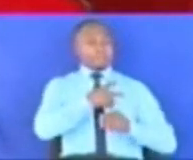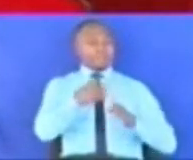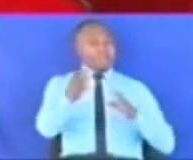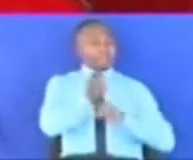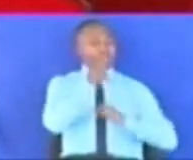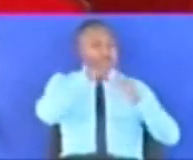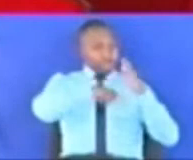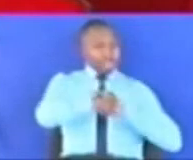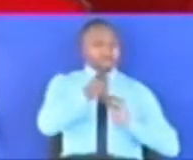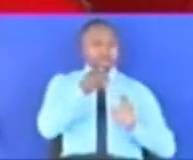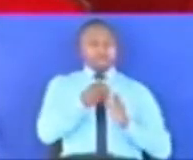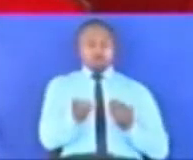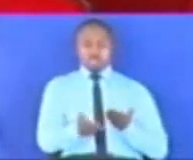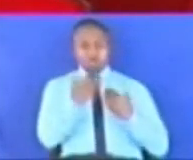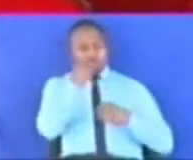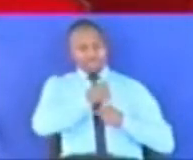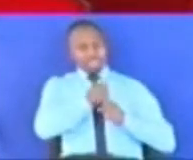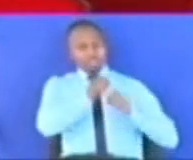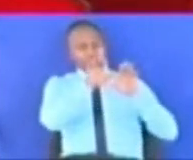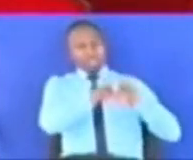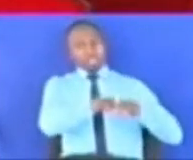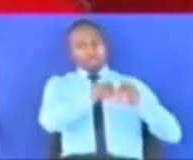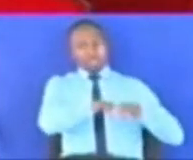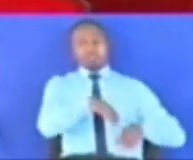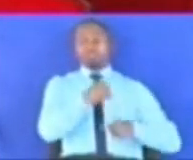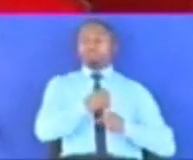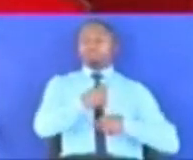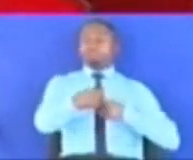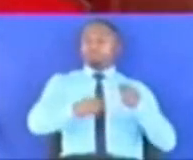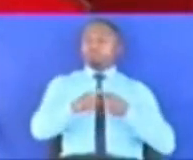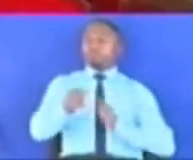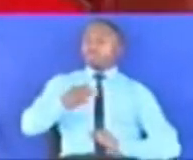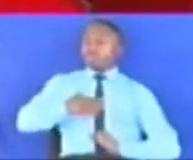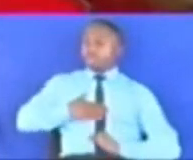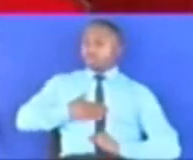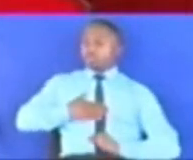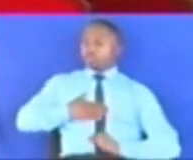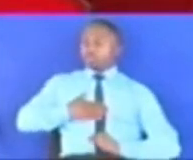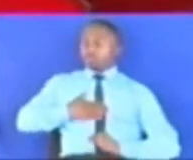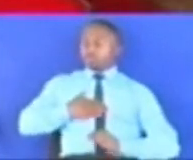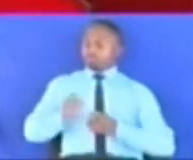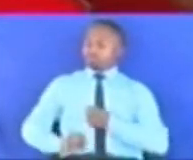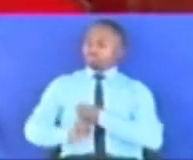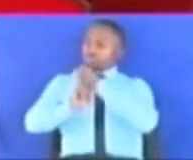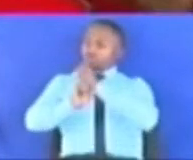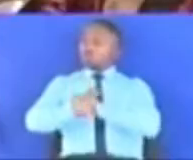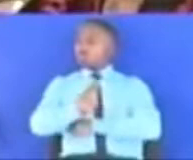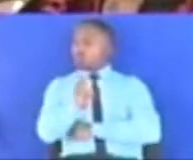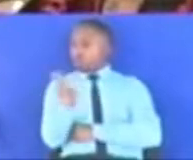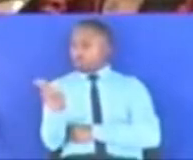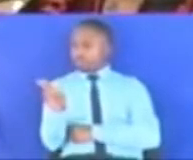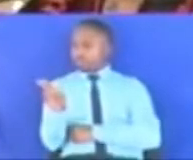ajili ya retention mechanism. Asante sana Mheshimiwa Naibu Speaker, naomba mkono, naunga mkono hoja.